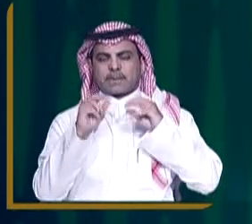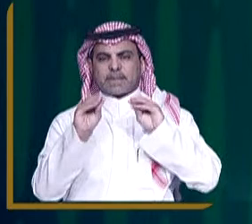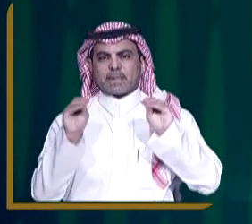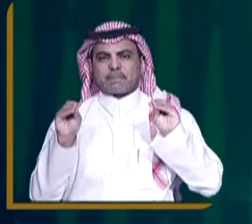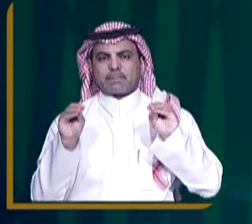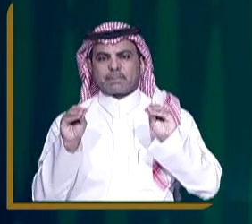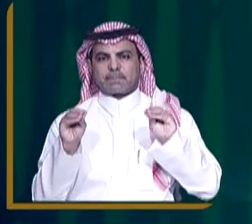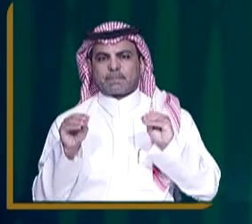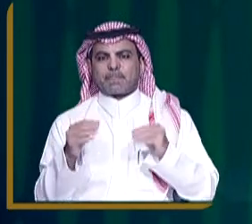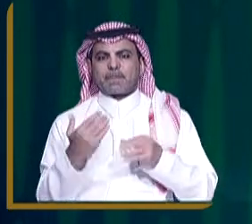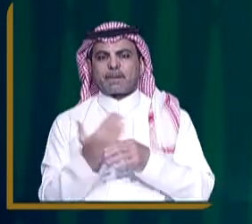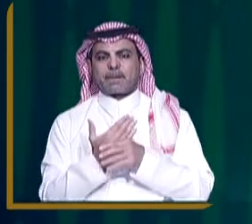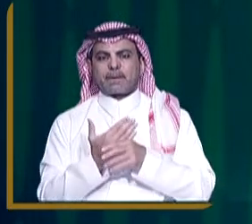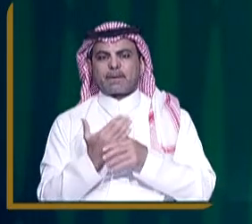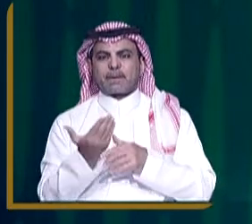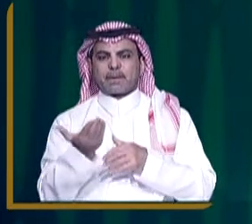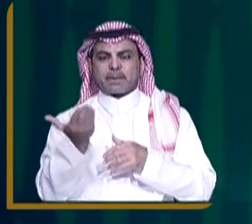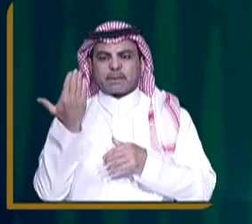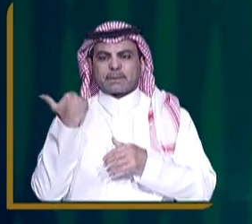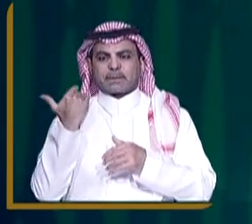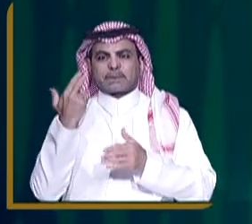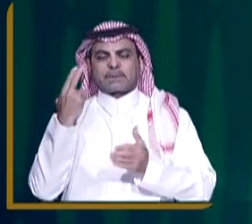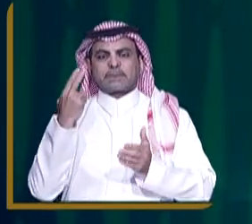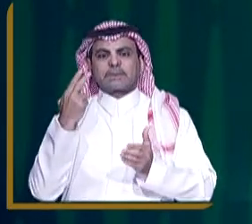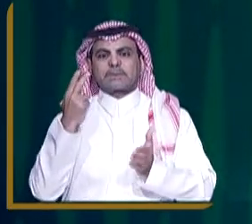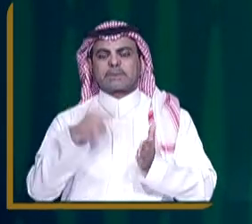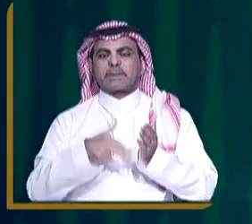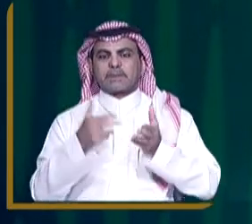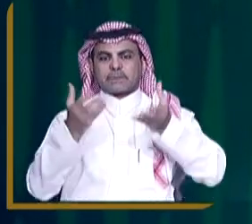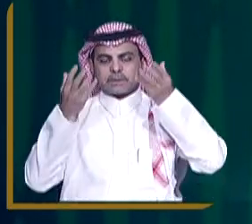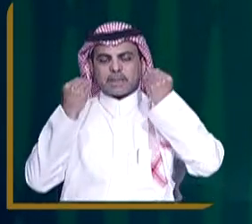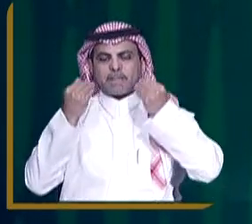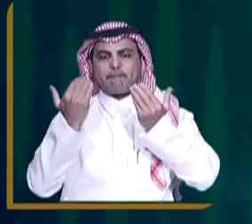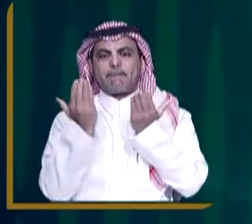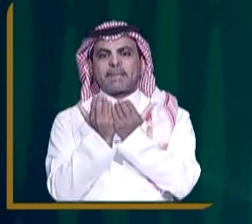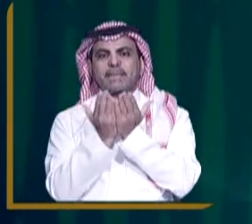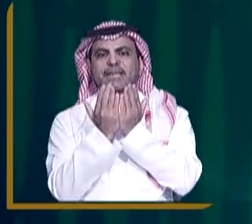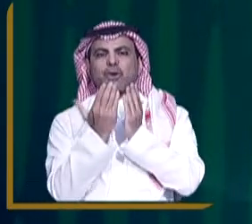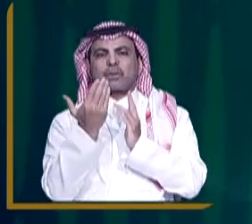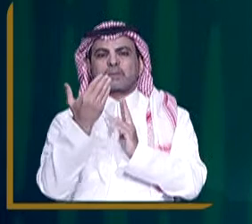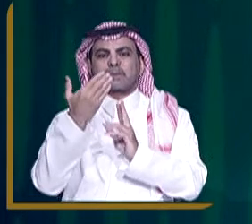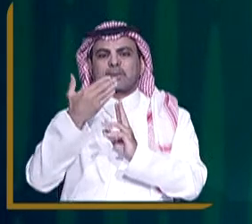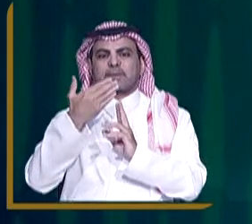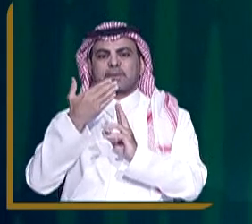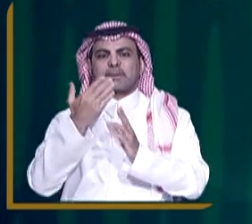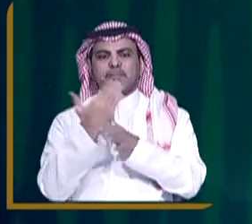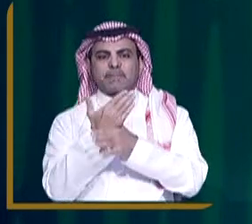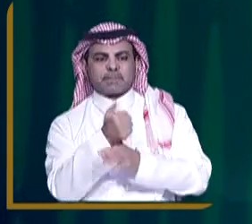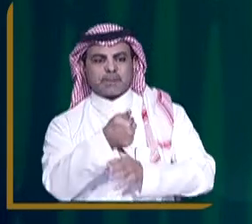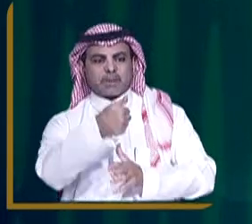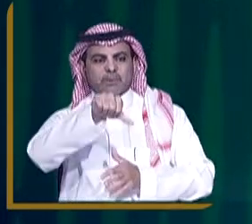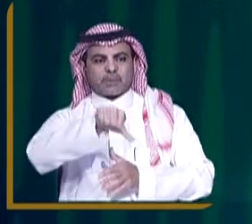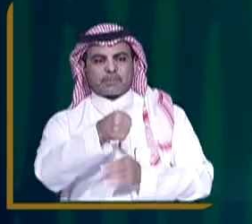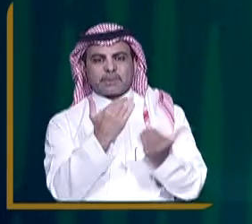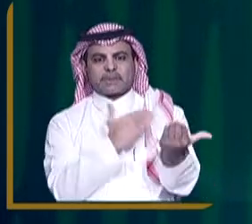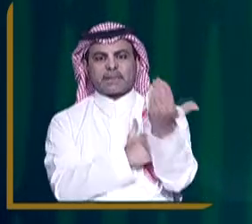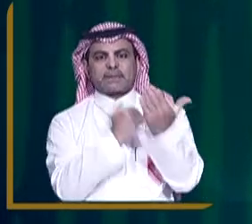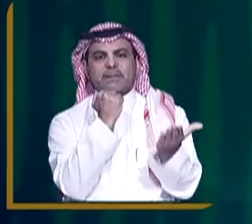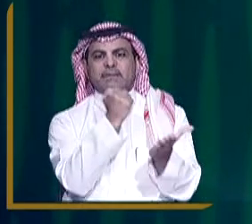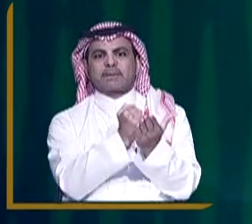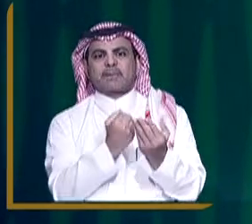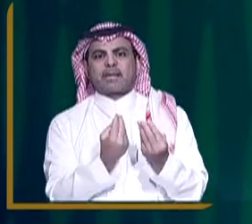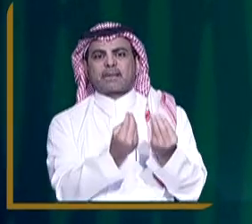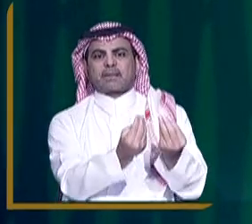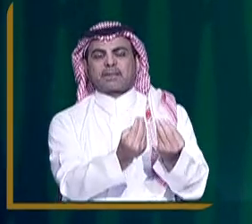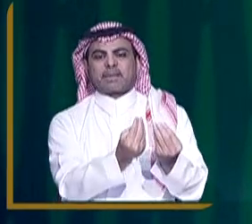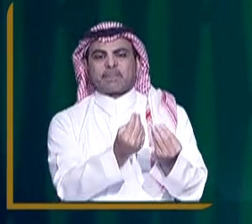ما يعرف بالتقويم والاعتماد المدرسي، ومن خلال الاهداف التي ترمي له او يرمي له هذا البرنامج،